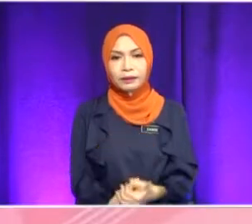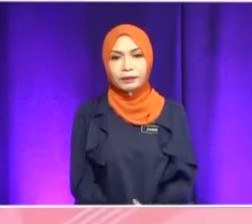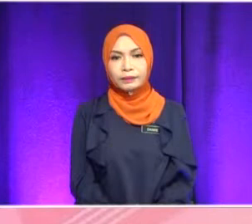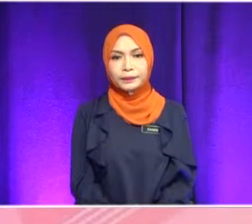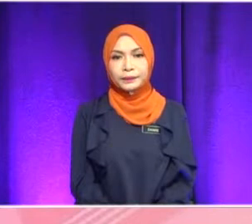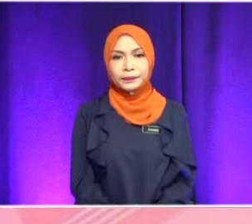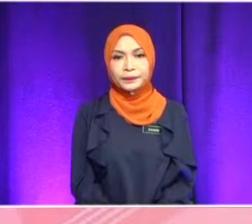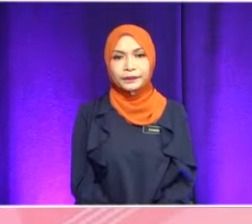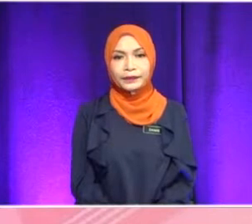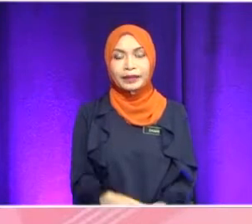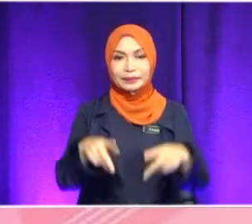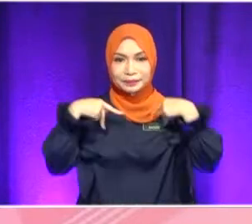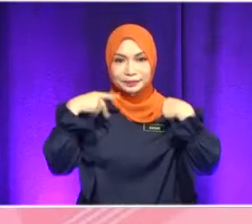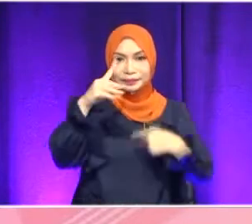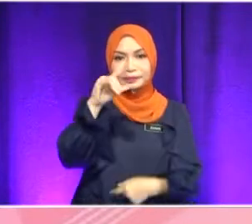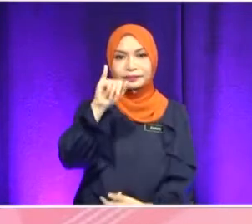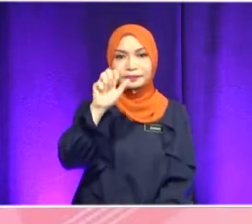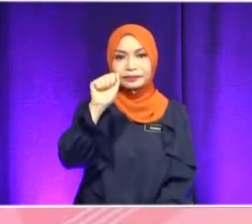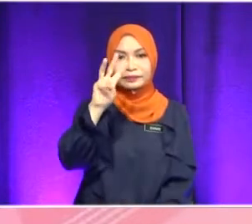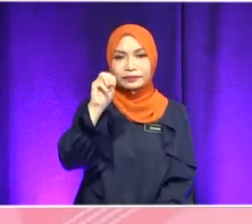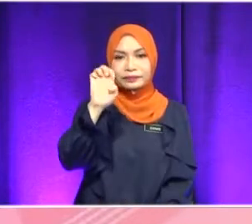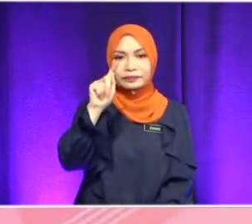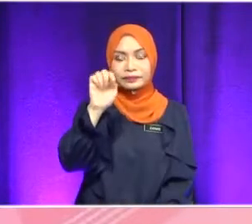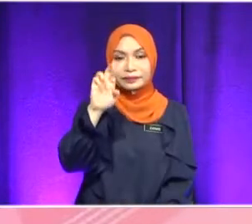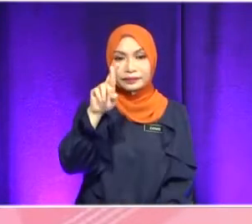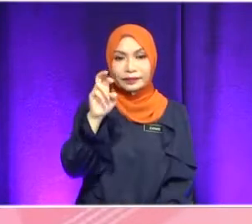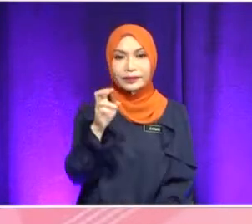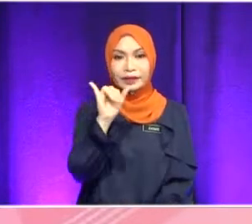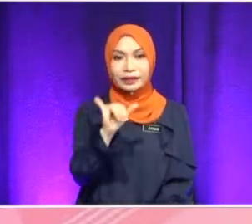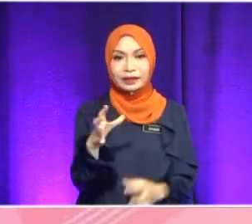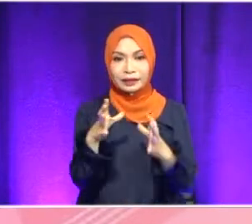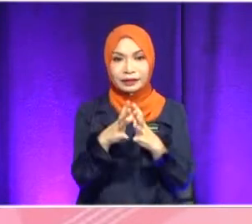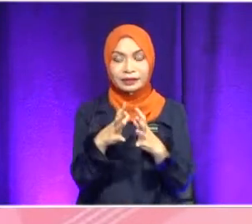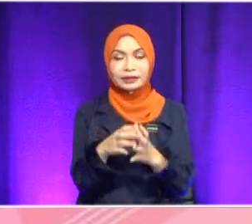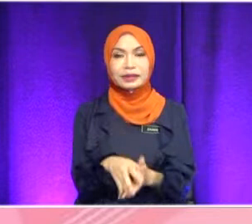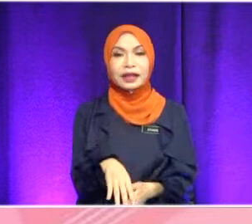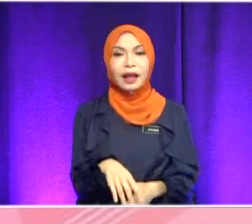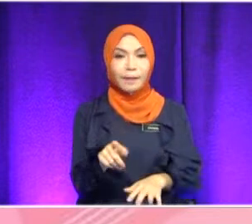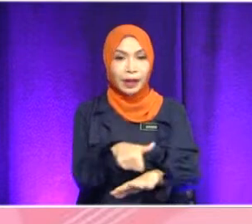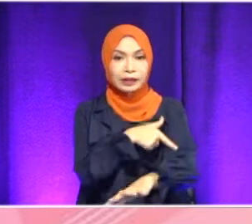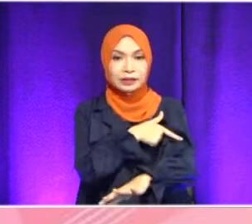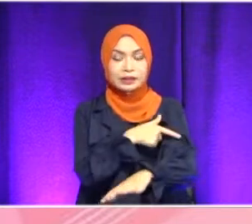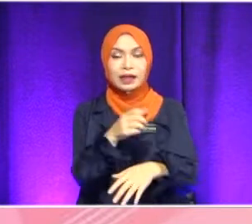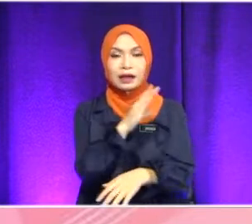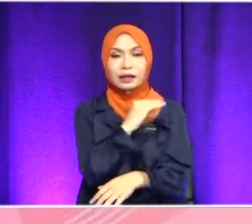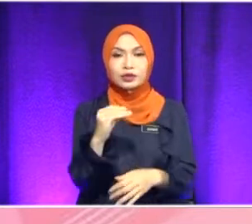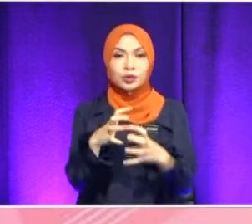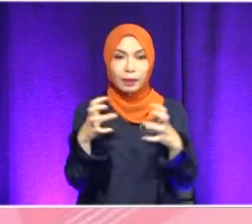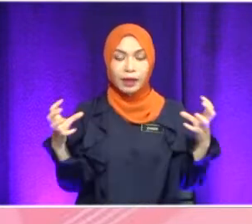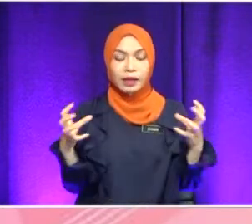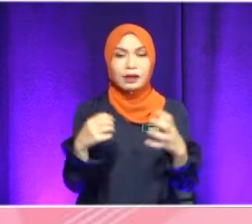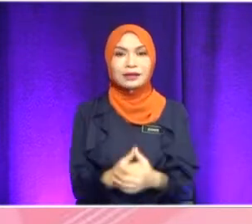yang kecil panjang dan banyak tadi mana disebut tadi lem itu yang kecil jadi Tujuannya adalah untuk menambahkan jumlah